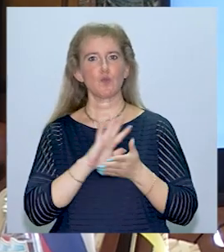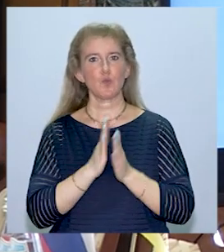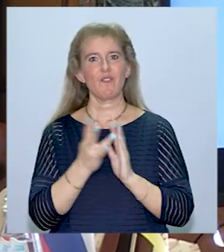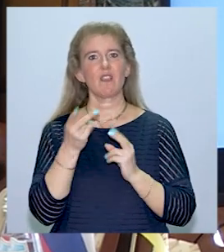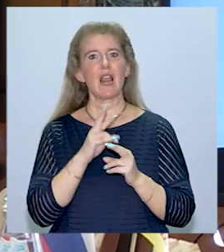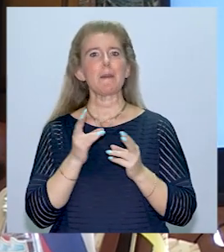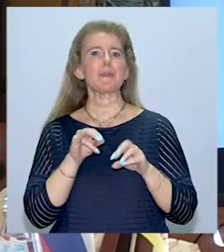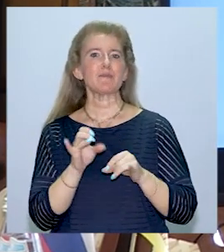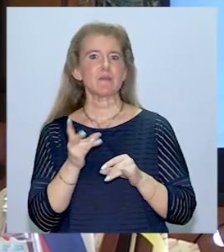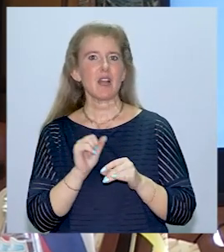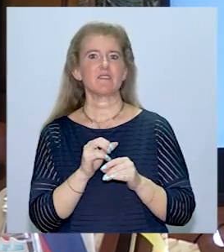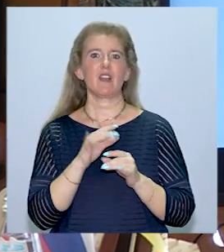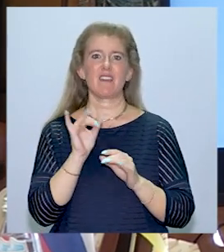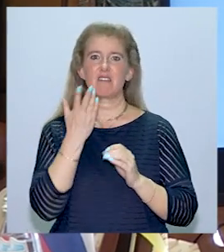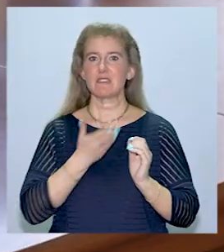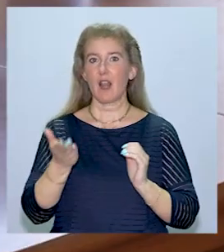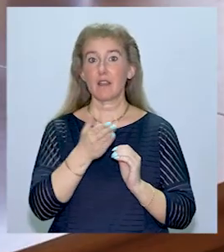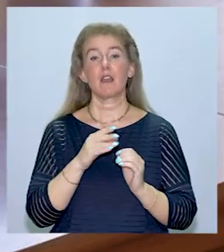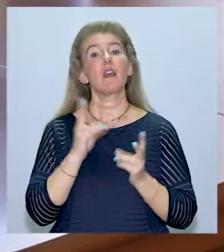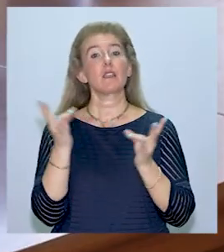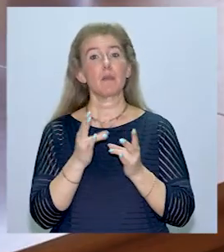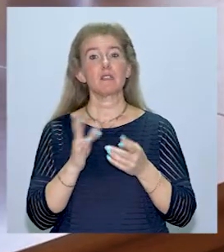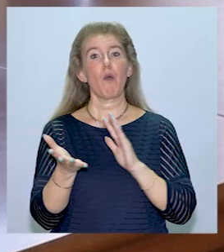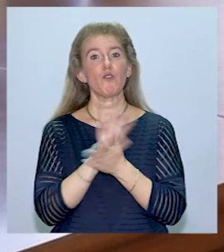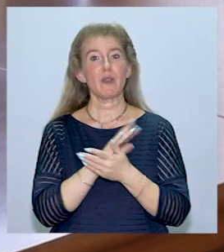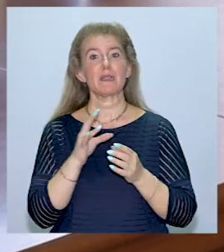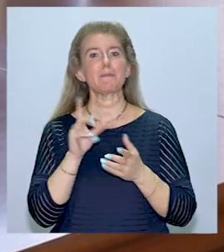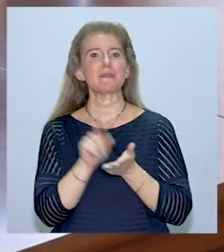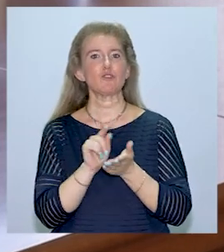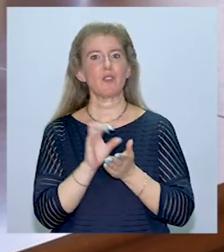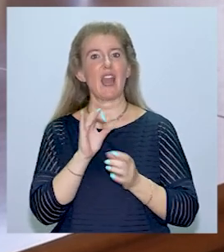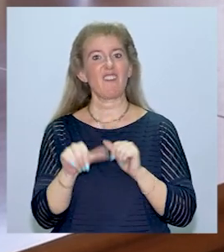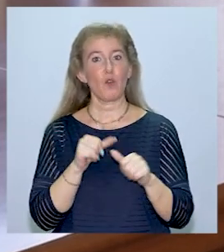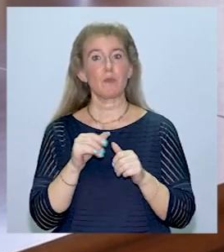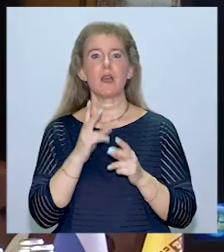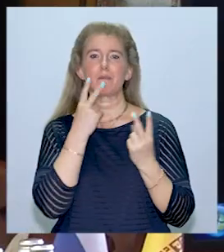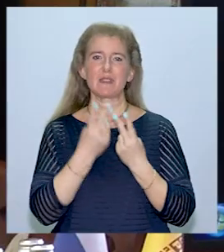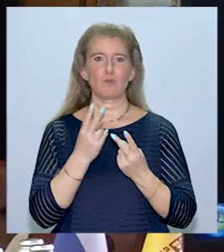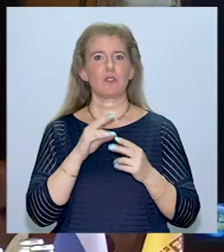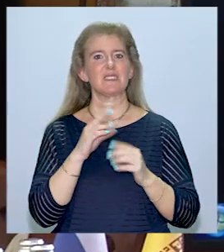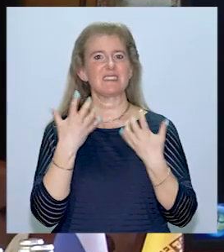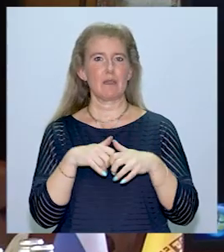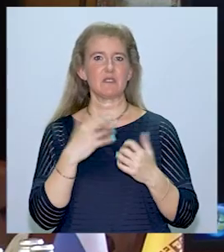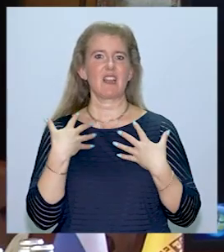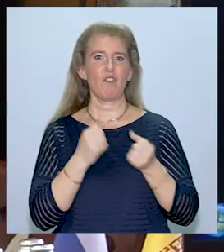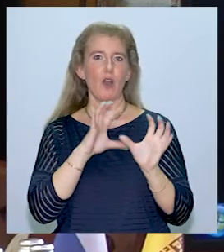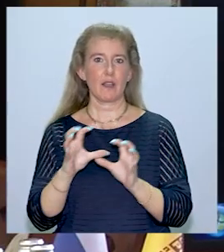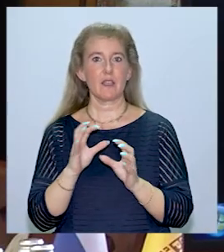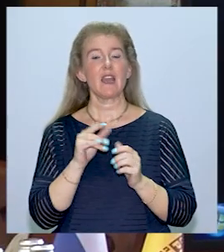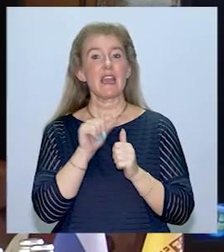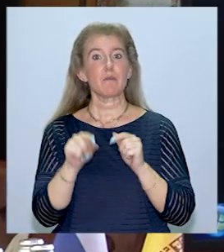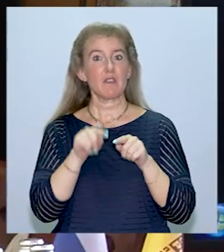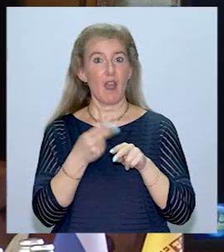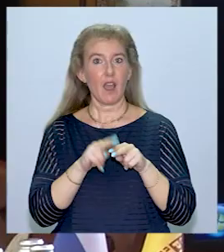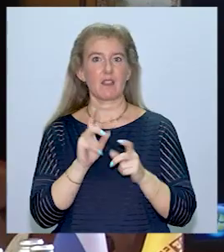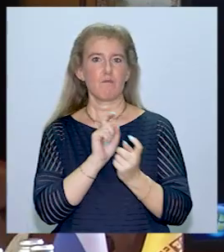условия для предпринимательства и населения. Необходимы также отмены пенсионной реформы и пересмотр современной системы здравоохранения.